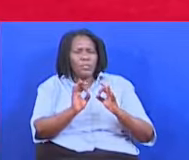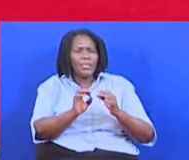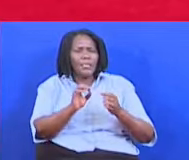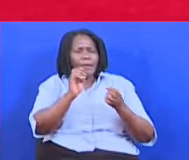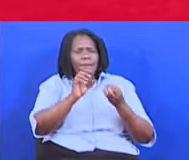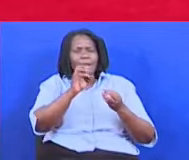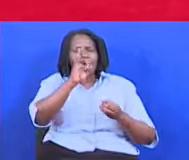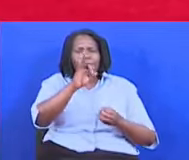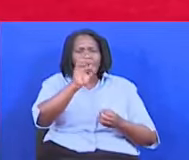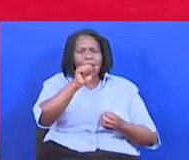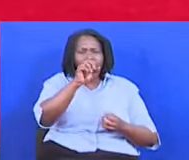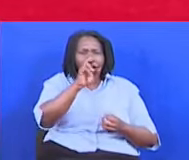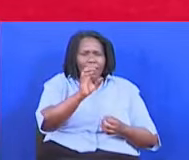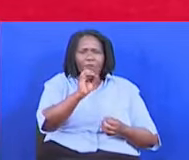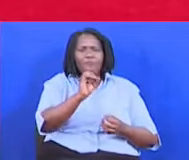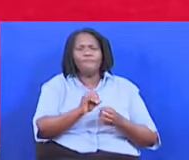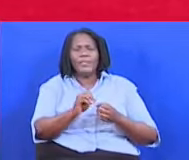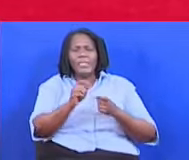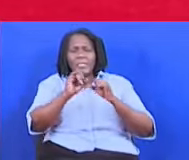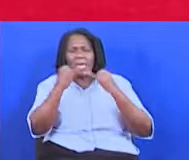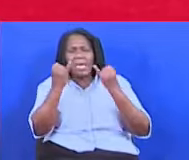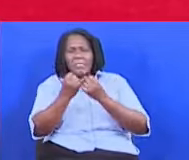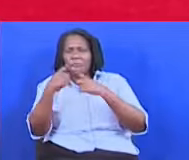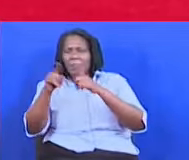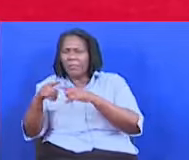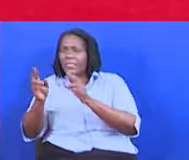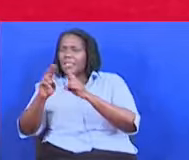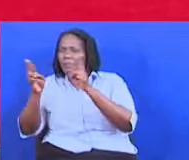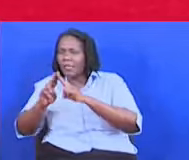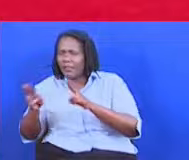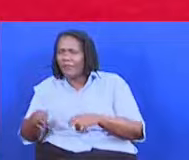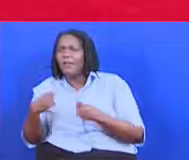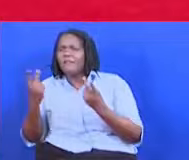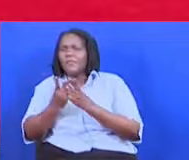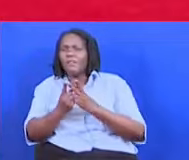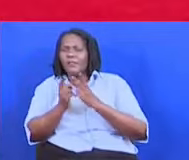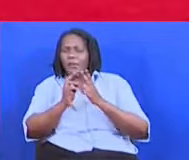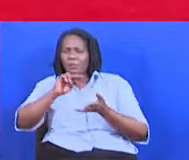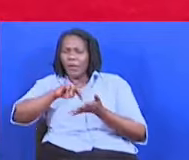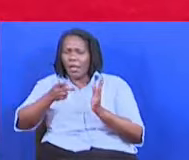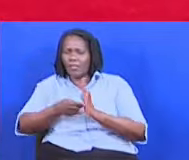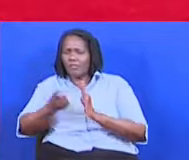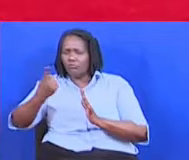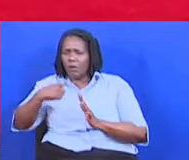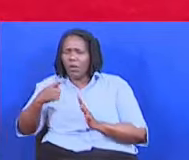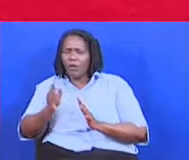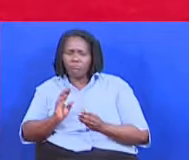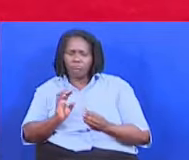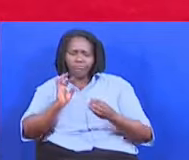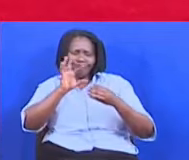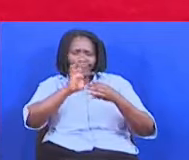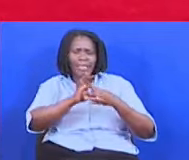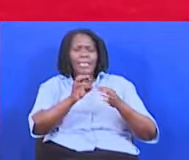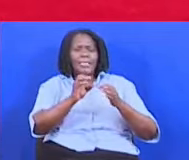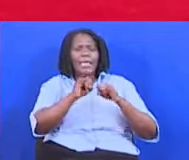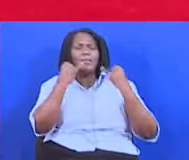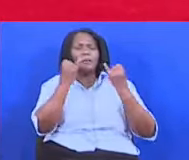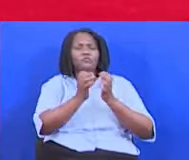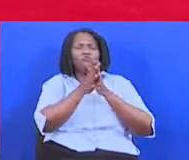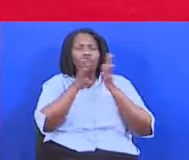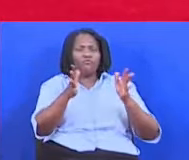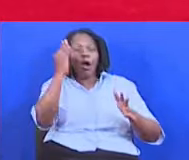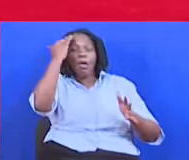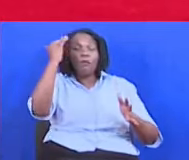FAO, UNDP, lakini sasa hivi tuna mchakato mkubwa wa kujiunga na shirika kubwa la GGI kule Korea kwa lengo kubwa tuweze kupata